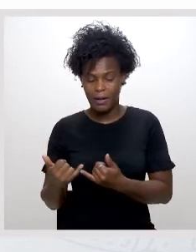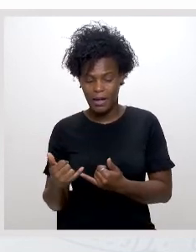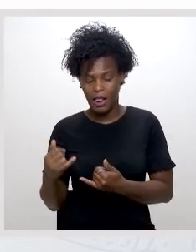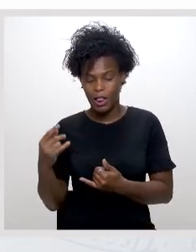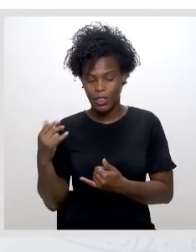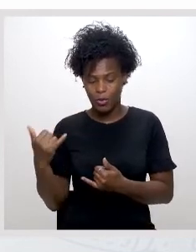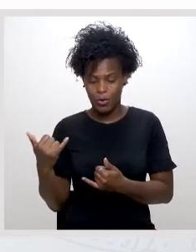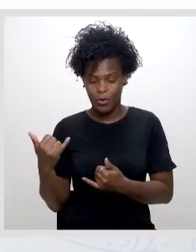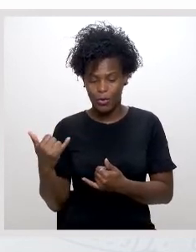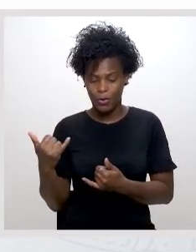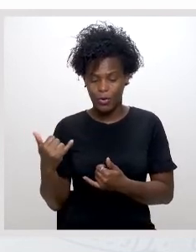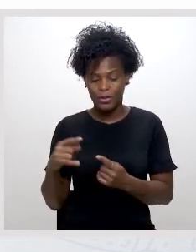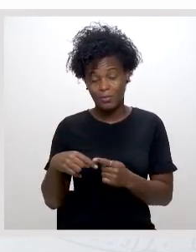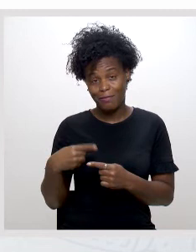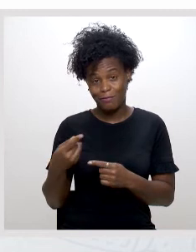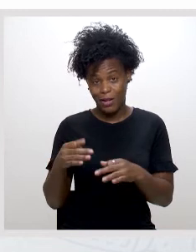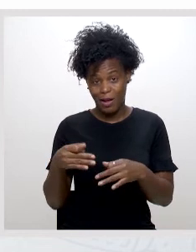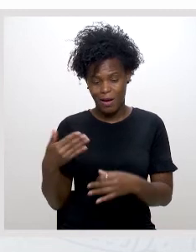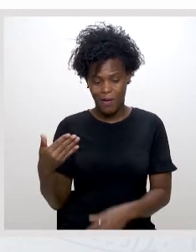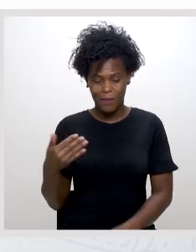finalement 1. C.